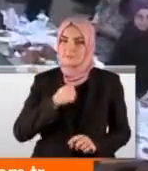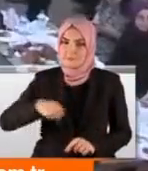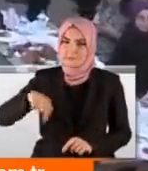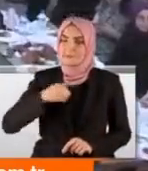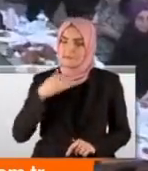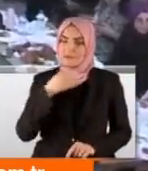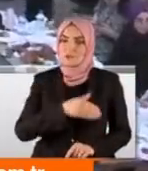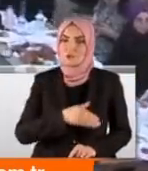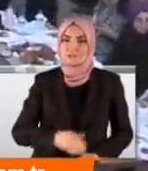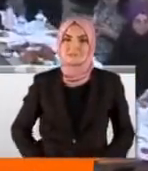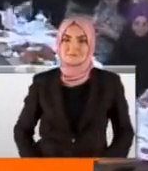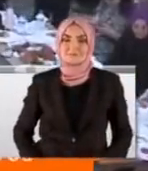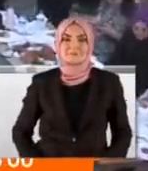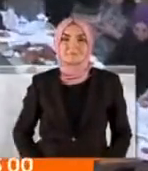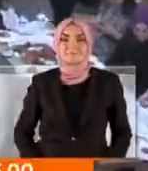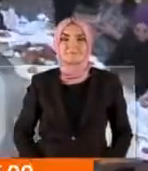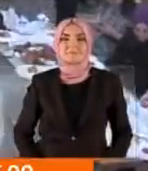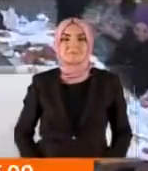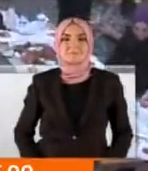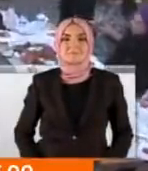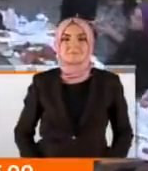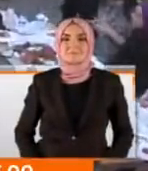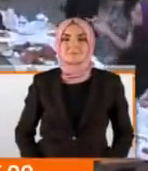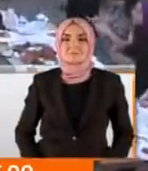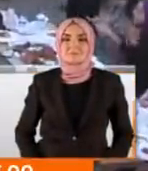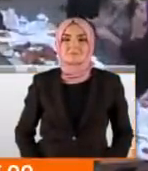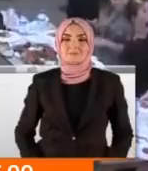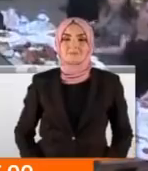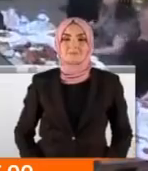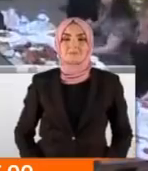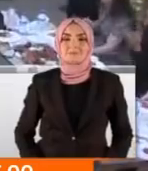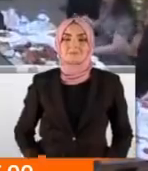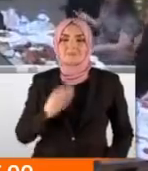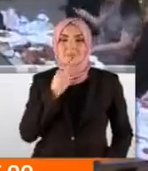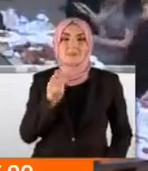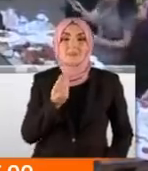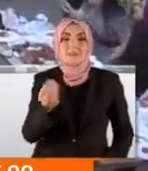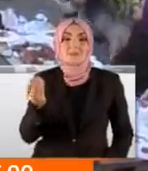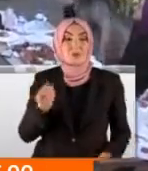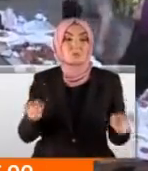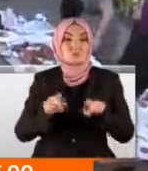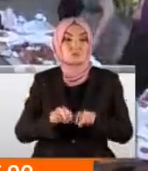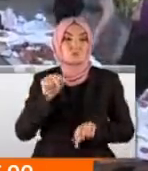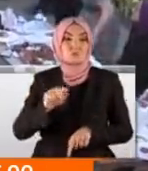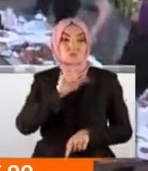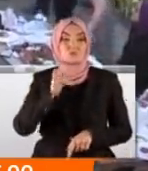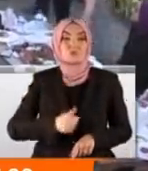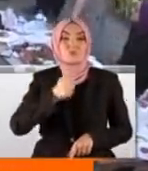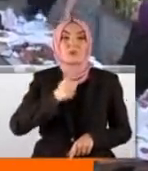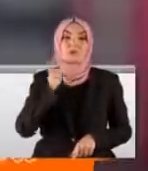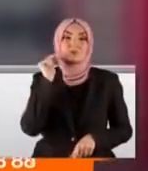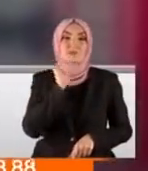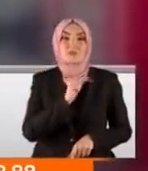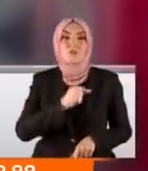geleceğiz. Dost elinden gel o. Gençler buluşması Cumhurbaşkanı'nın Gönül Dağı